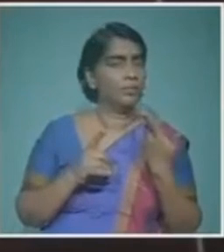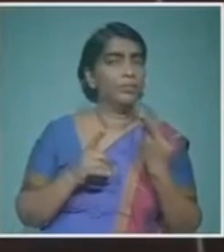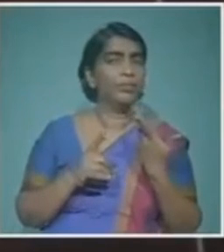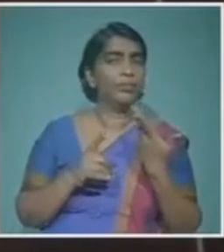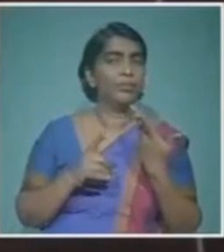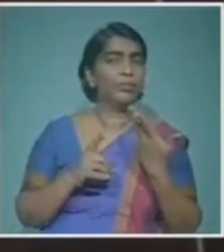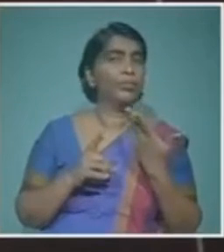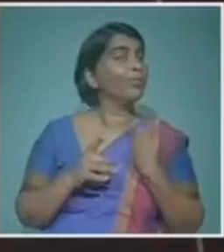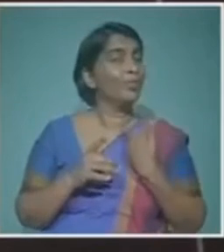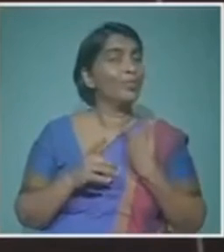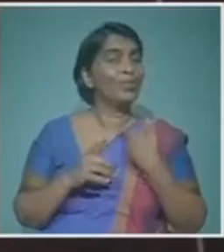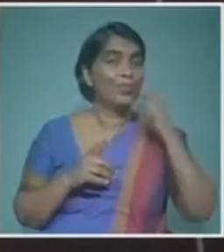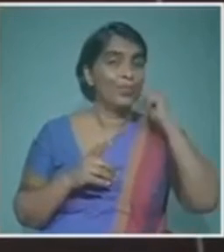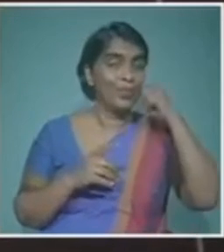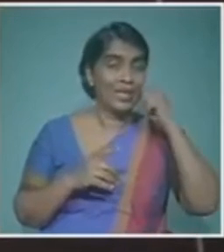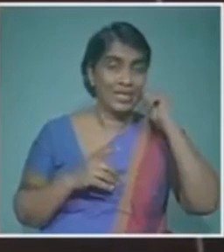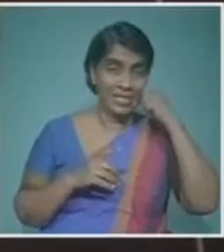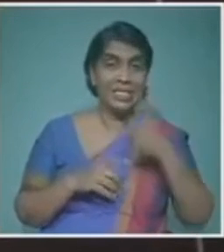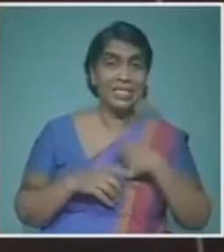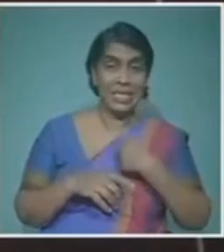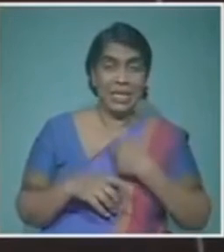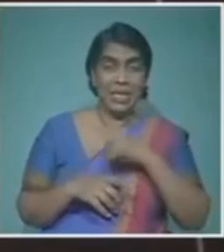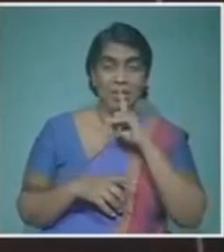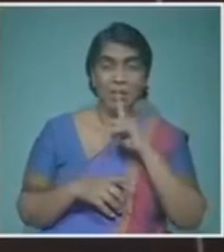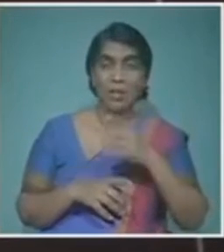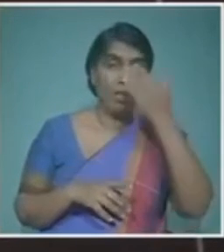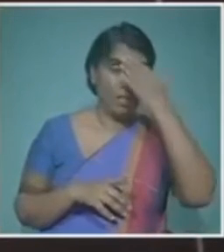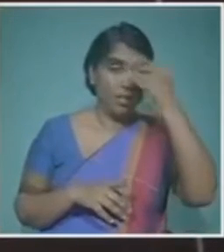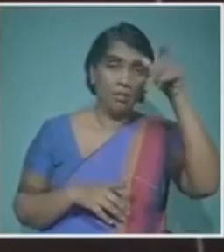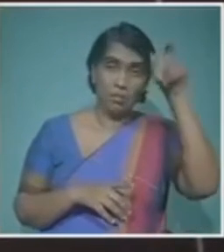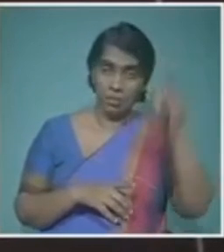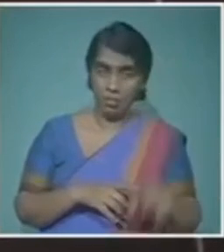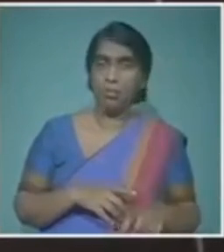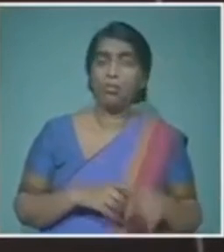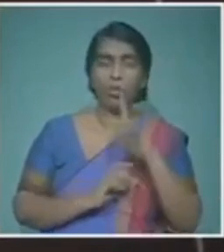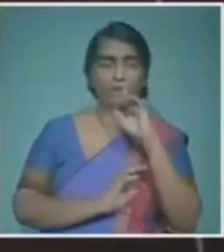இன்னைக்கு தலைக்குடியில சமுதாயமா மாறிட்டு இருக்கோம், தைரியமற்ற சமுதாயமா மாறிட்டு இருக்கோம். அதனால